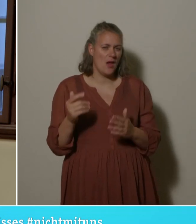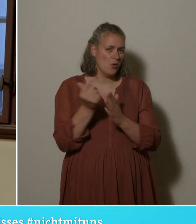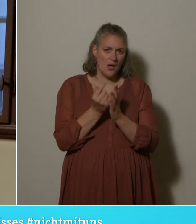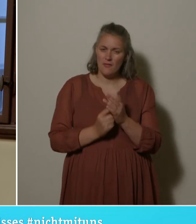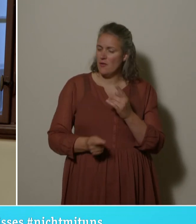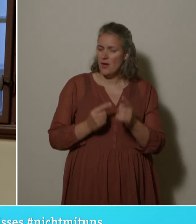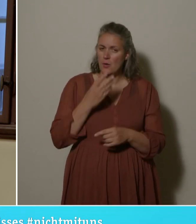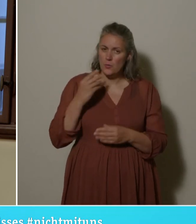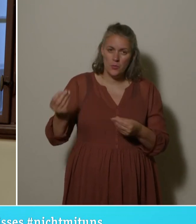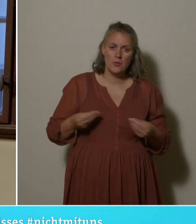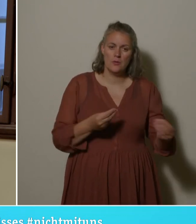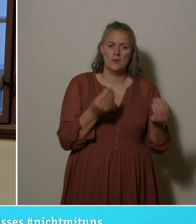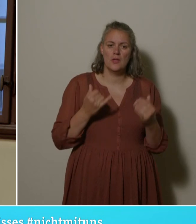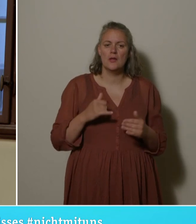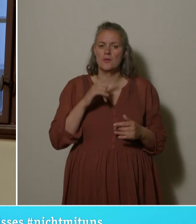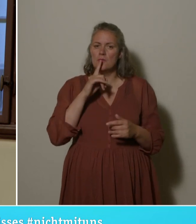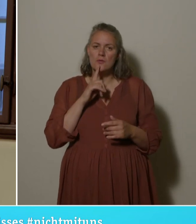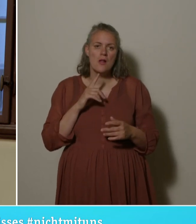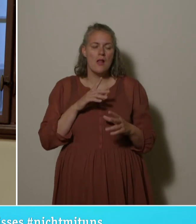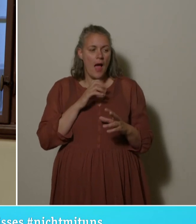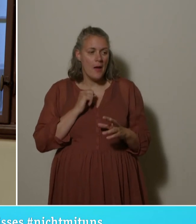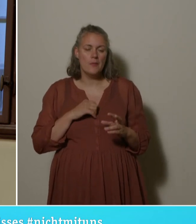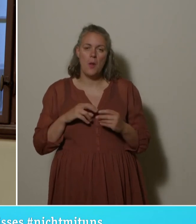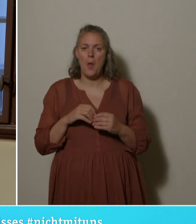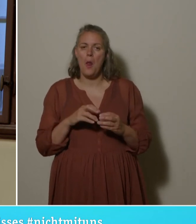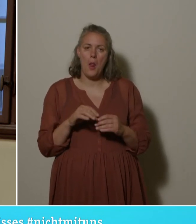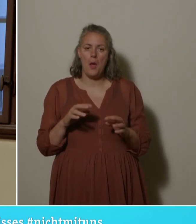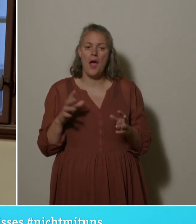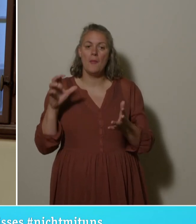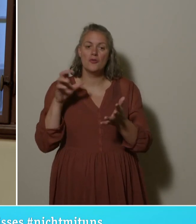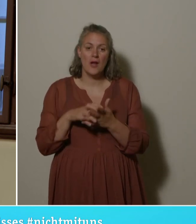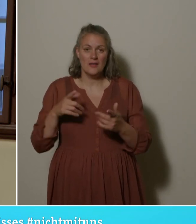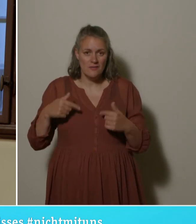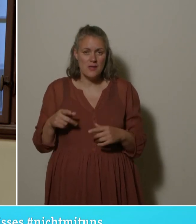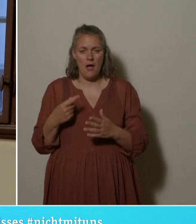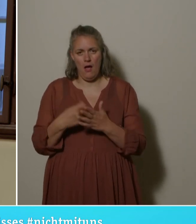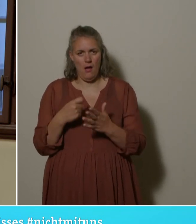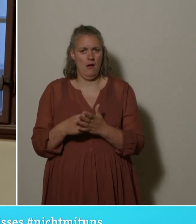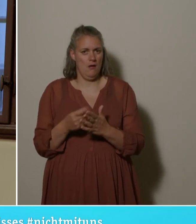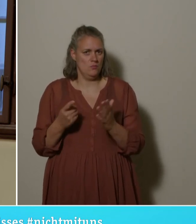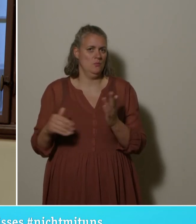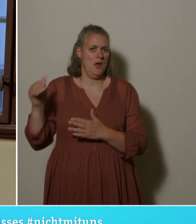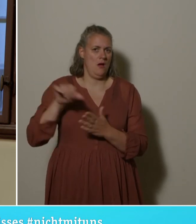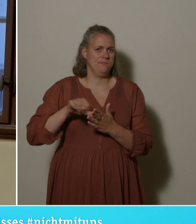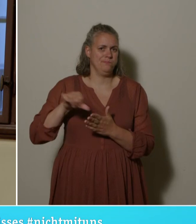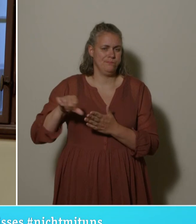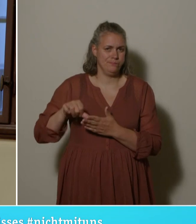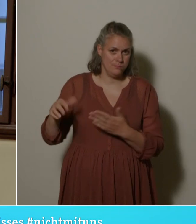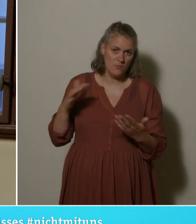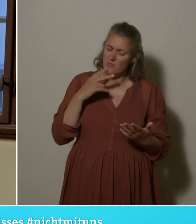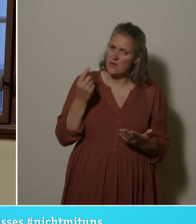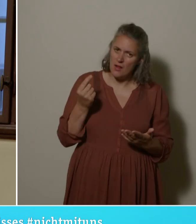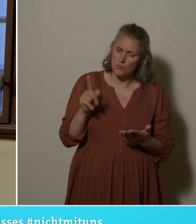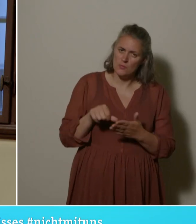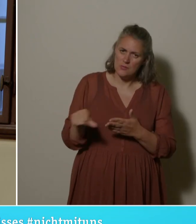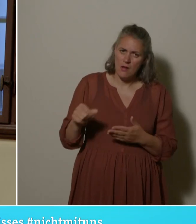weitergegeben. Das mag jetzt so still und heimlich hingenommen werden, aber es kostet der Stadt, uns als Stadträte auch, der kostet der Stadt viel Geld.